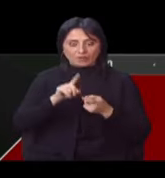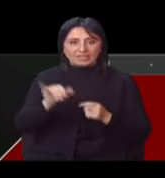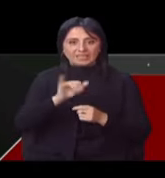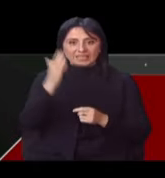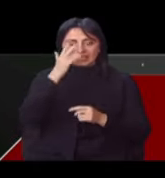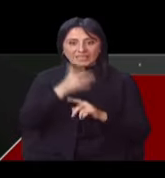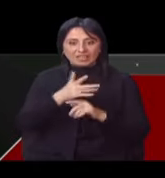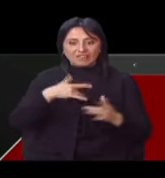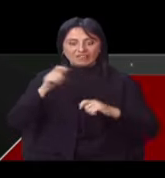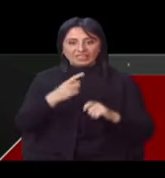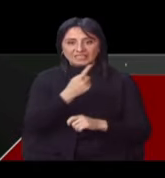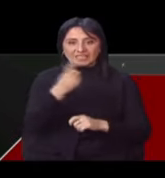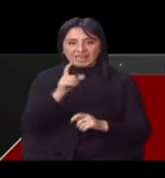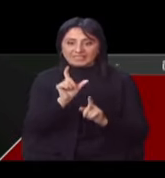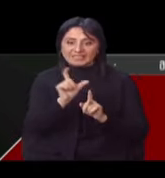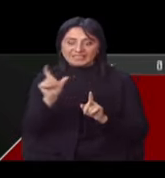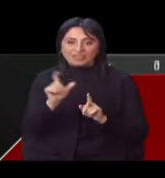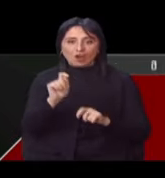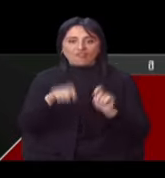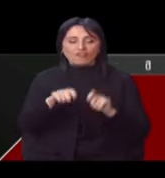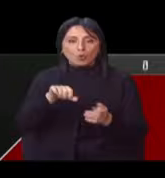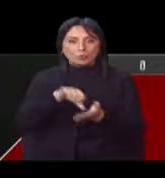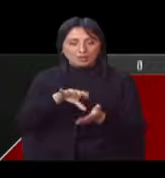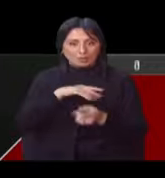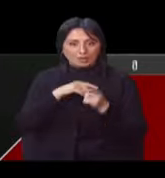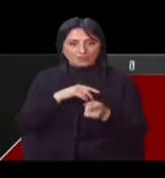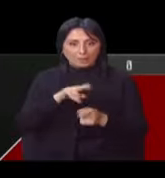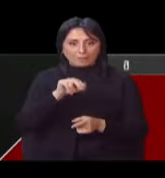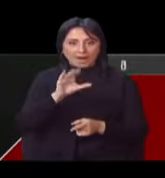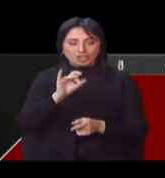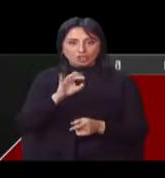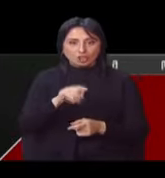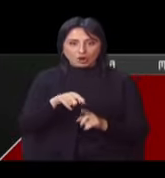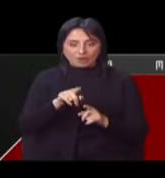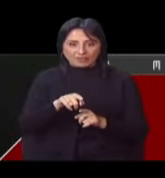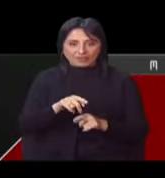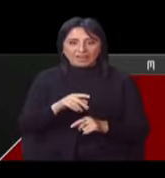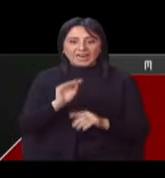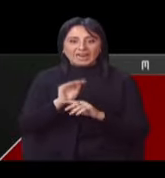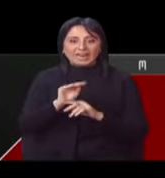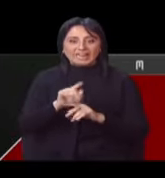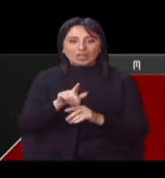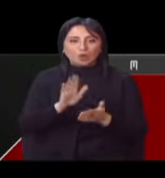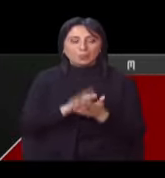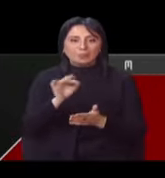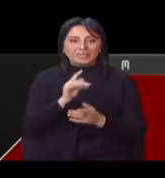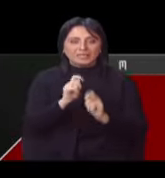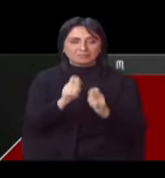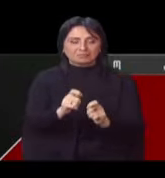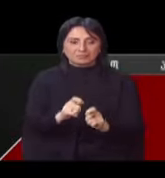სადაც ფილმი ფესტივალის ერთ-ერთ სექციაში, ფორუმში იყო წარმოდგენილი. პასტორალმა ფიპრესი, ანუ კრიტიკოსთა პრიზი დაიმსახურა.